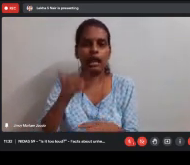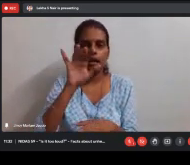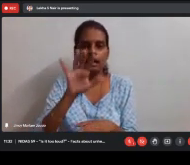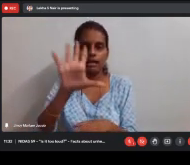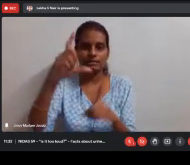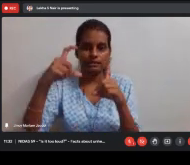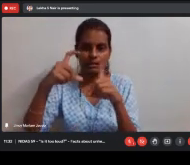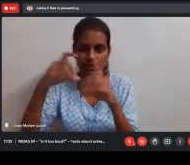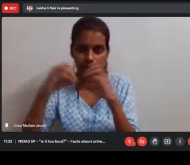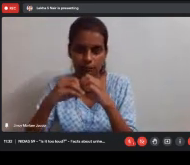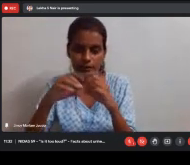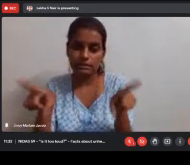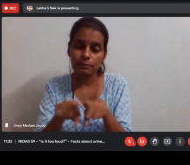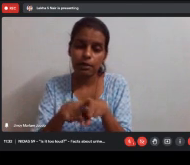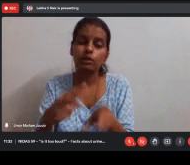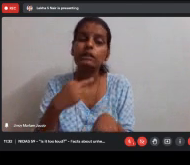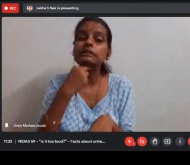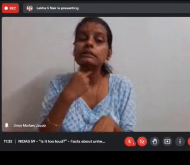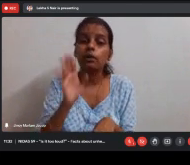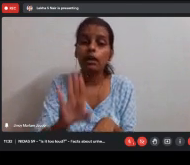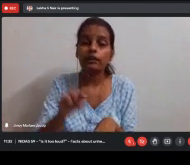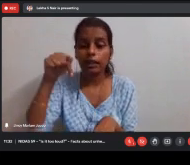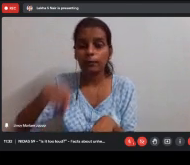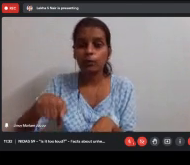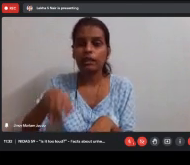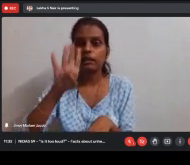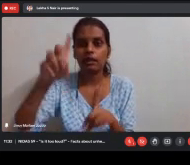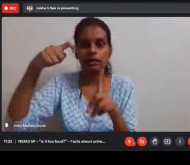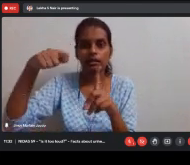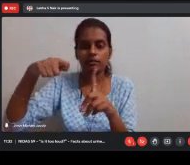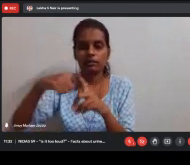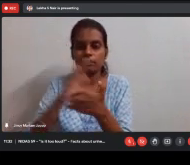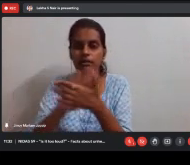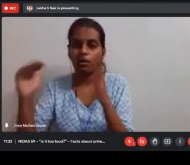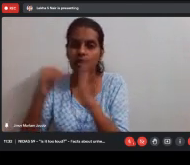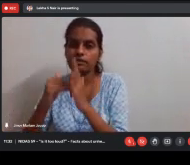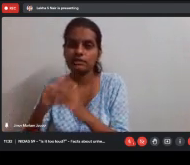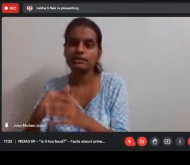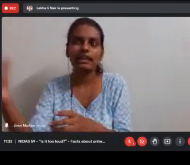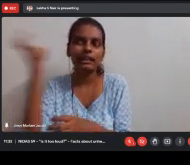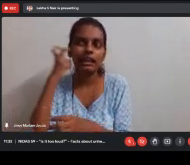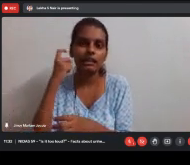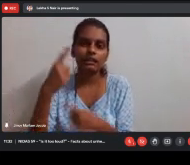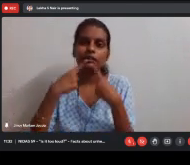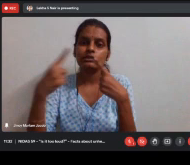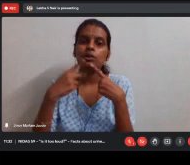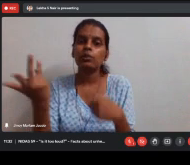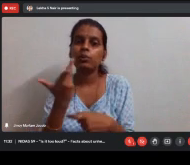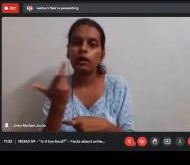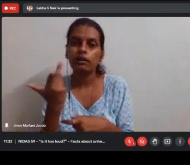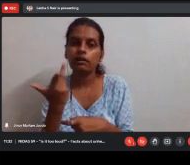ഒരു 1 kHz, ഒരു 2 kHz അപ്പുറം ഇത് കൂടുതലായിട്ട് ബാധിക്കുന്നു. ഇദ്ദേഹം ഒരു 5 വർഷത്തിന്